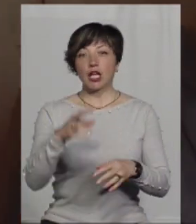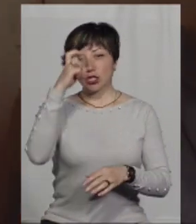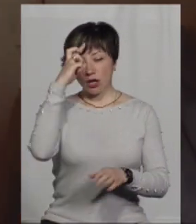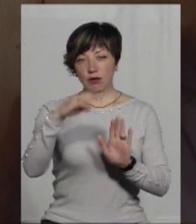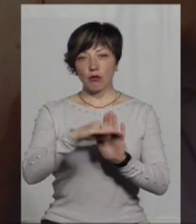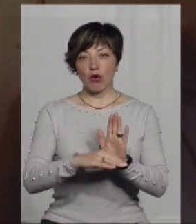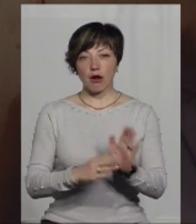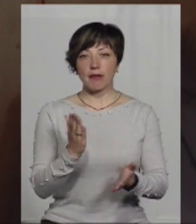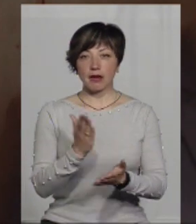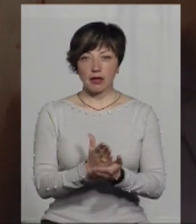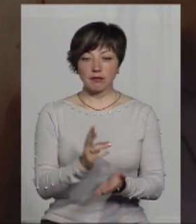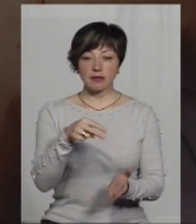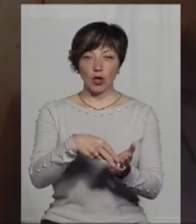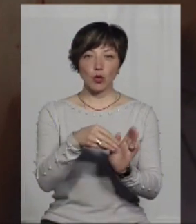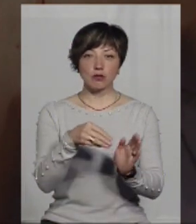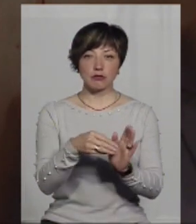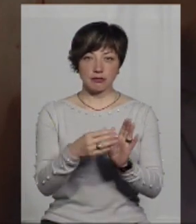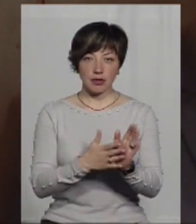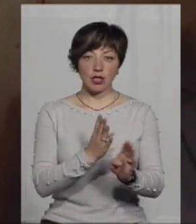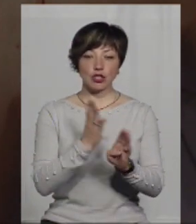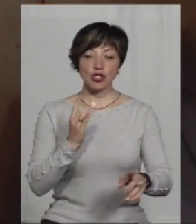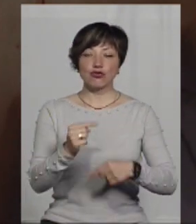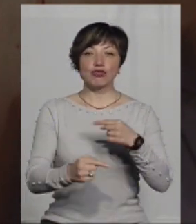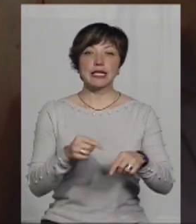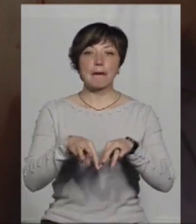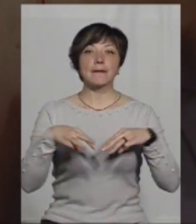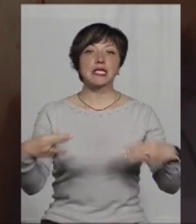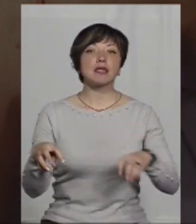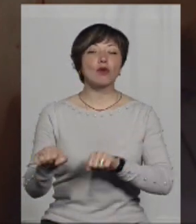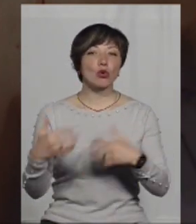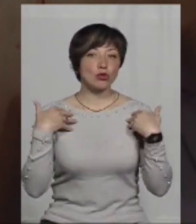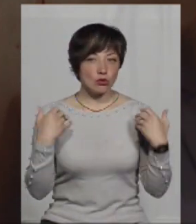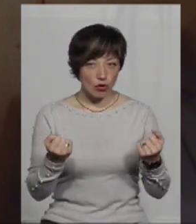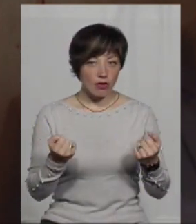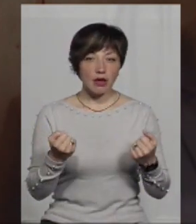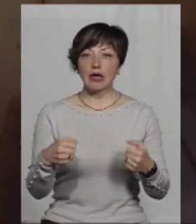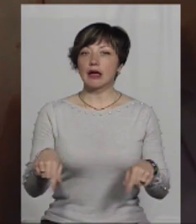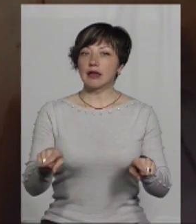програма, вони стоять на чергу через Міністерство охорони здоров'я і так,